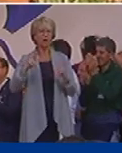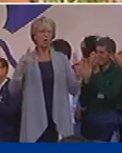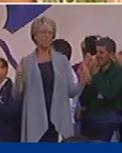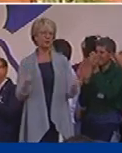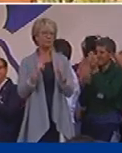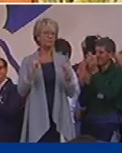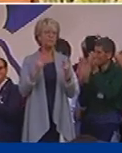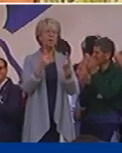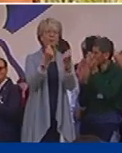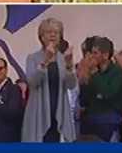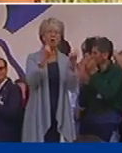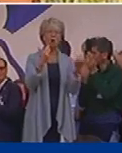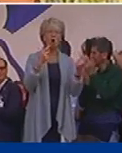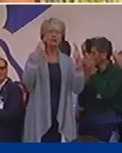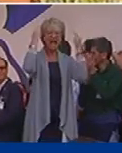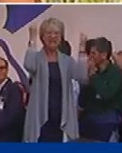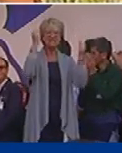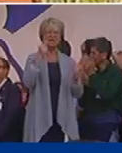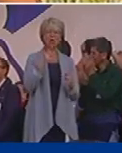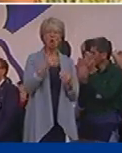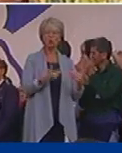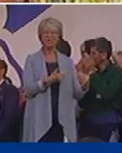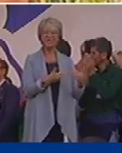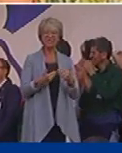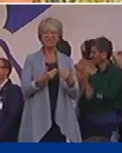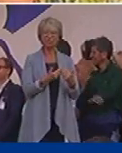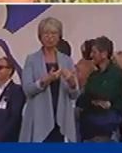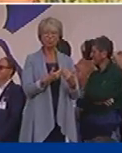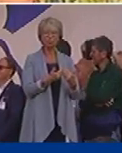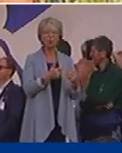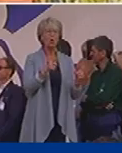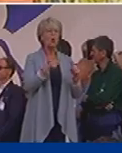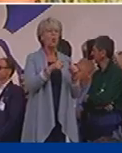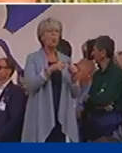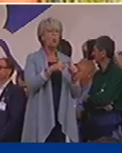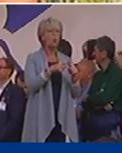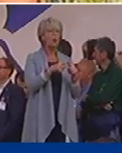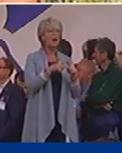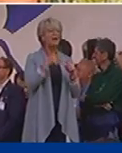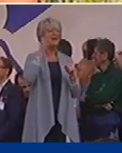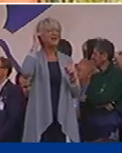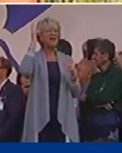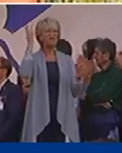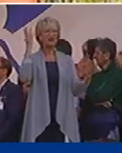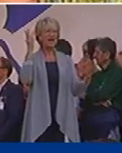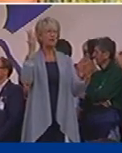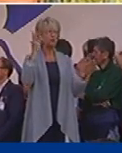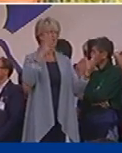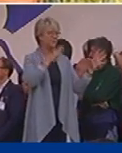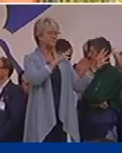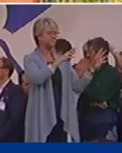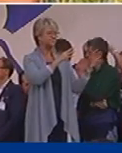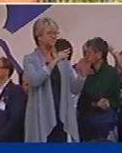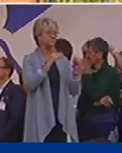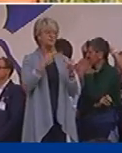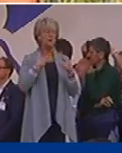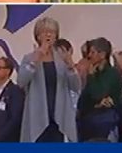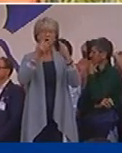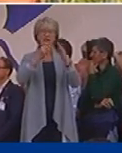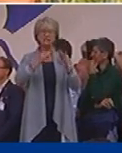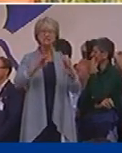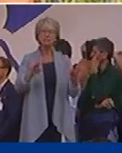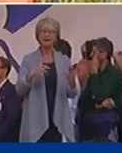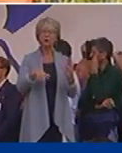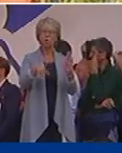l'asilo nido come fa la Francia che è un paese più normale del nostro. Però detto questo, noi rispettiamo le leggi del